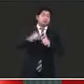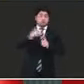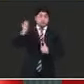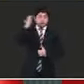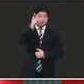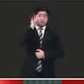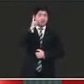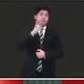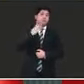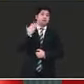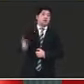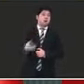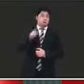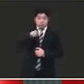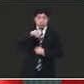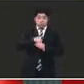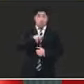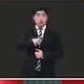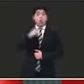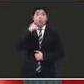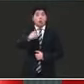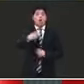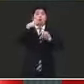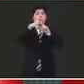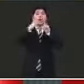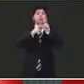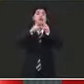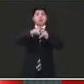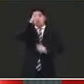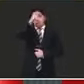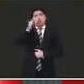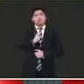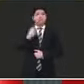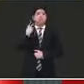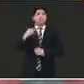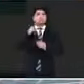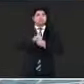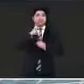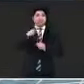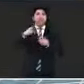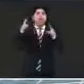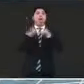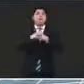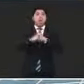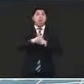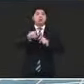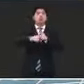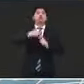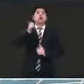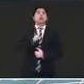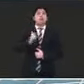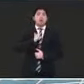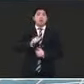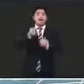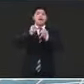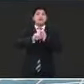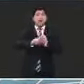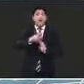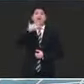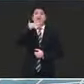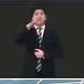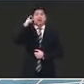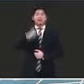almaktadır Bu doğrultuda Türk Silahlı kuvvetlerimizle emniyet jandarma ve sahil